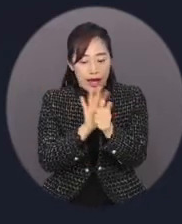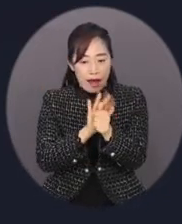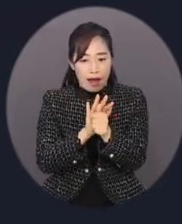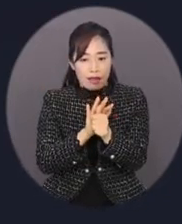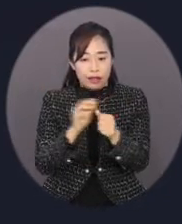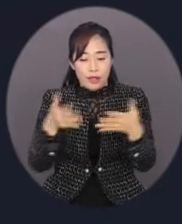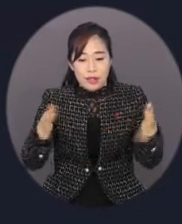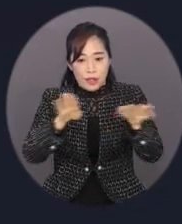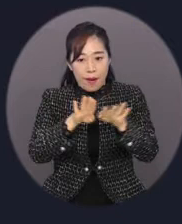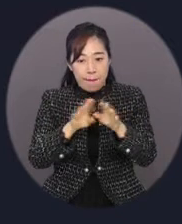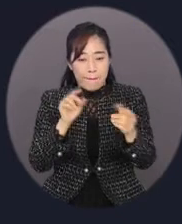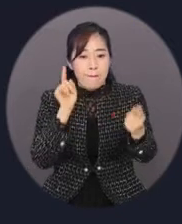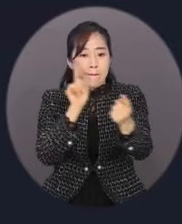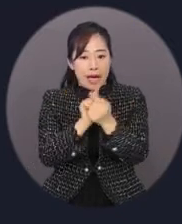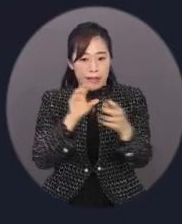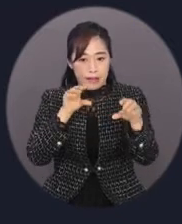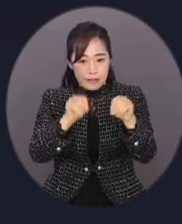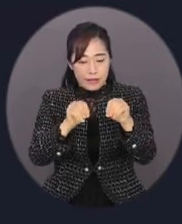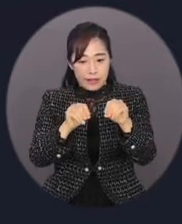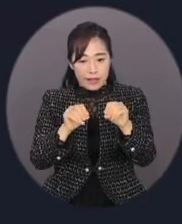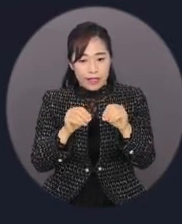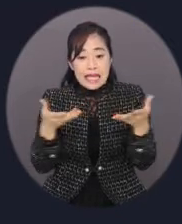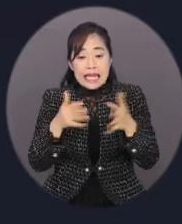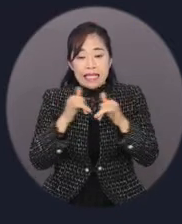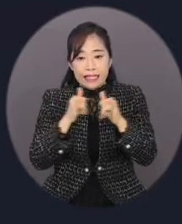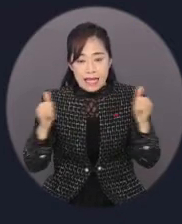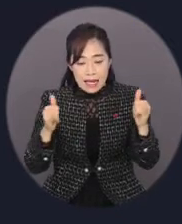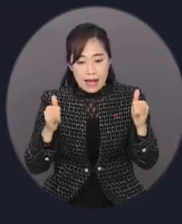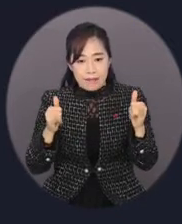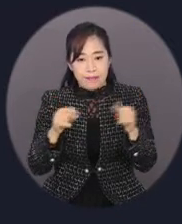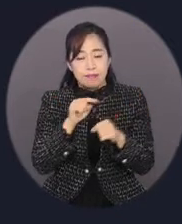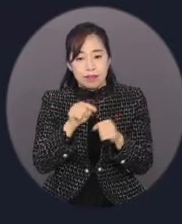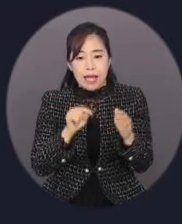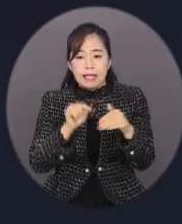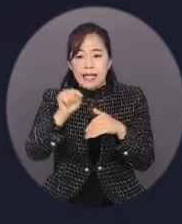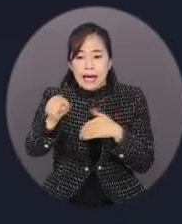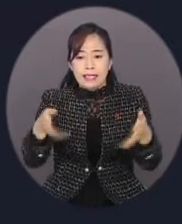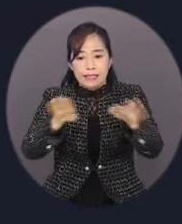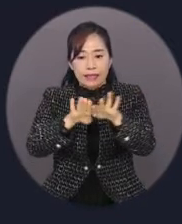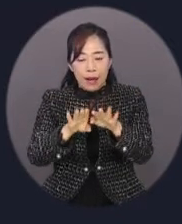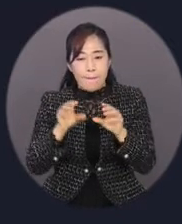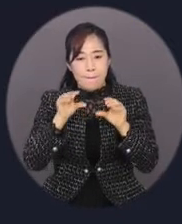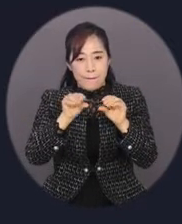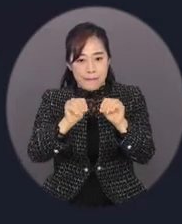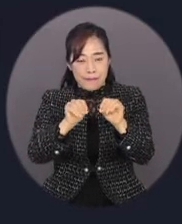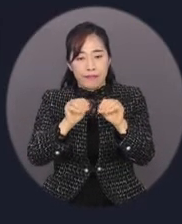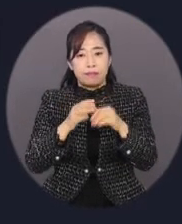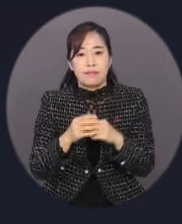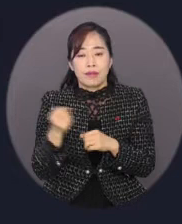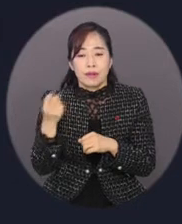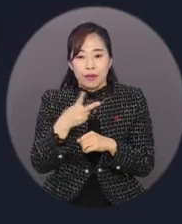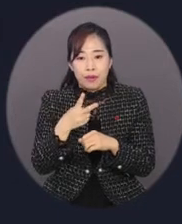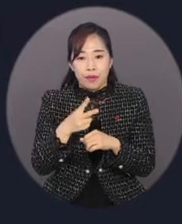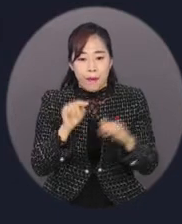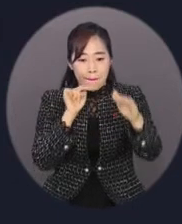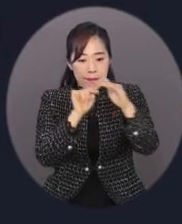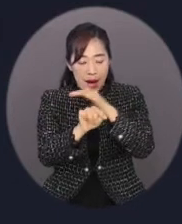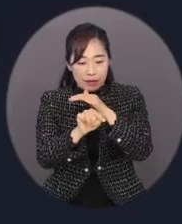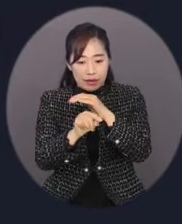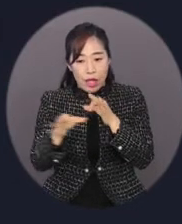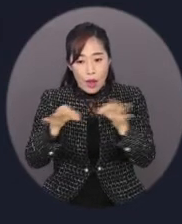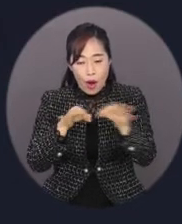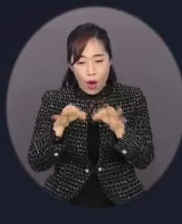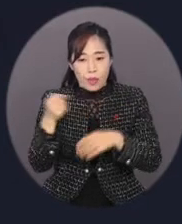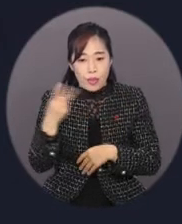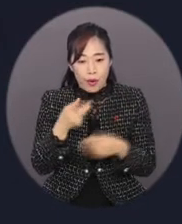면회 금지, 사회복지시설 종사자들의 경우 타시설의 방문을 금지했고 방문판매업소의 영업 제한과